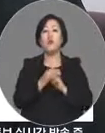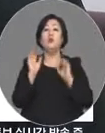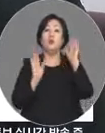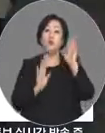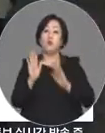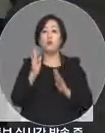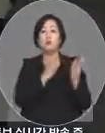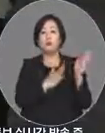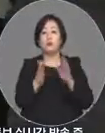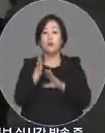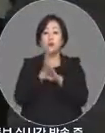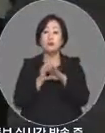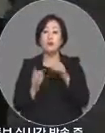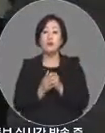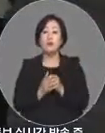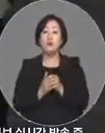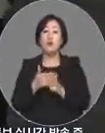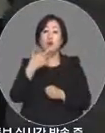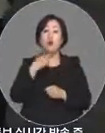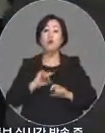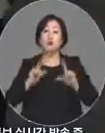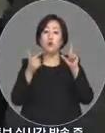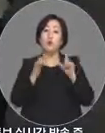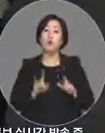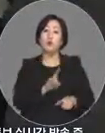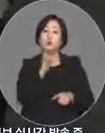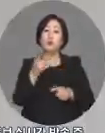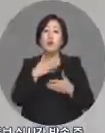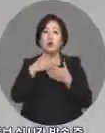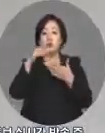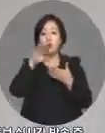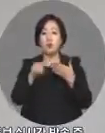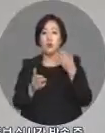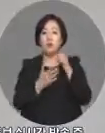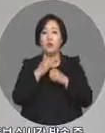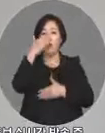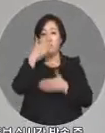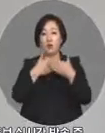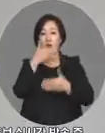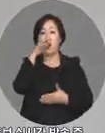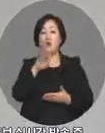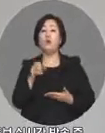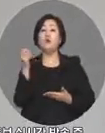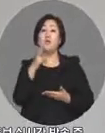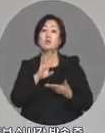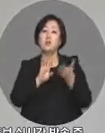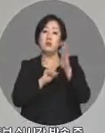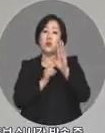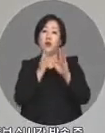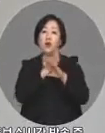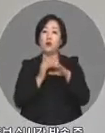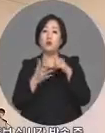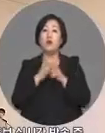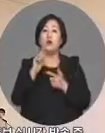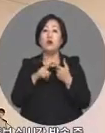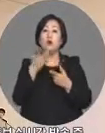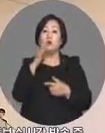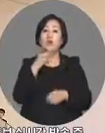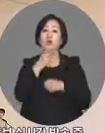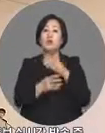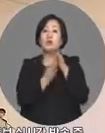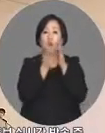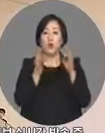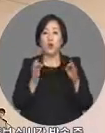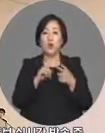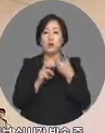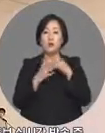있습니다. 이 밖에 동구 현대예술관도 영화관과 미술관을 다시 개방하는 등 지난 2년여간 움츠러들었던